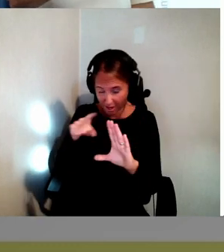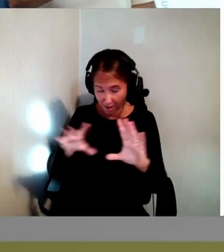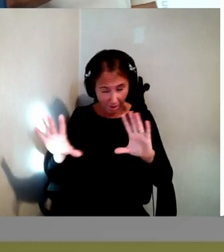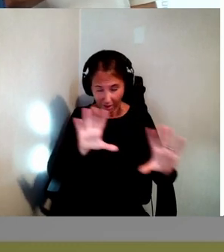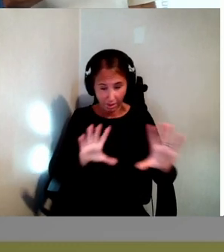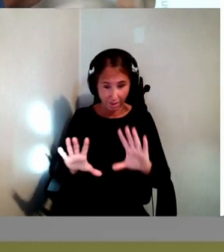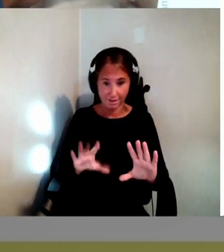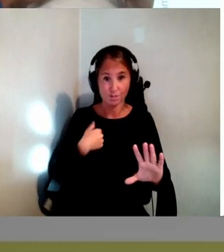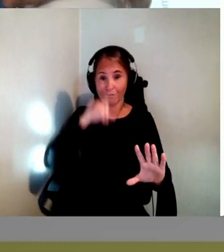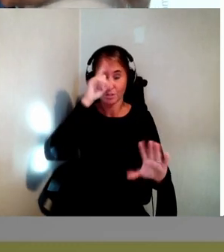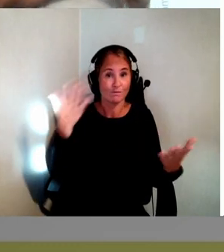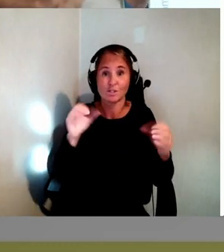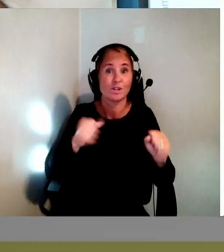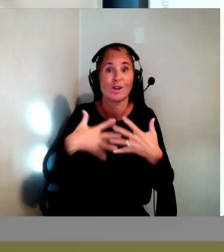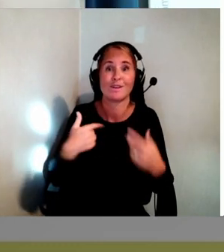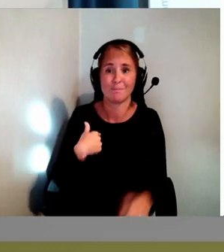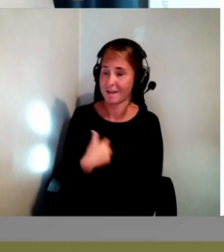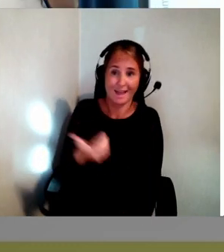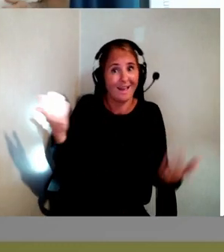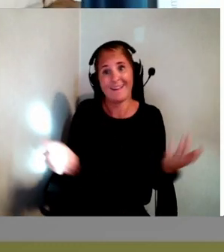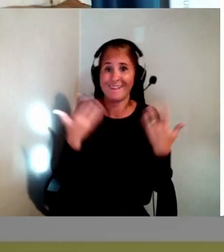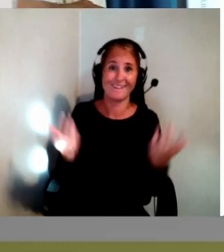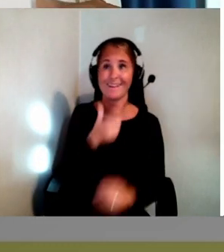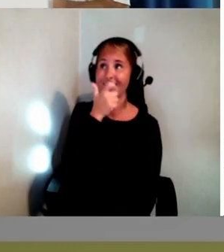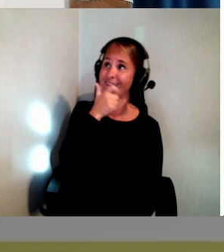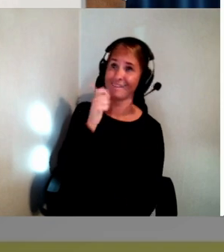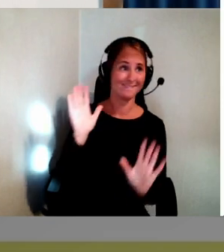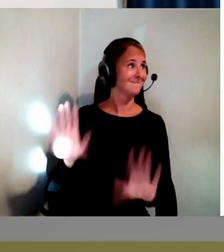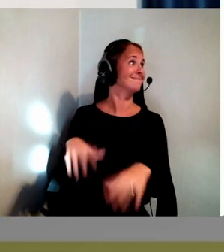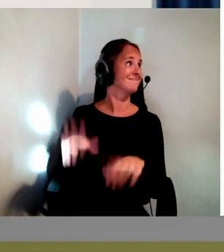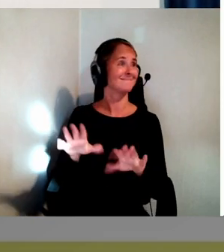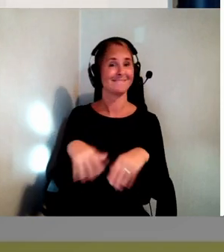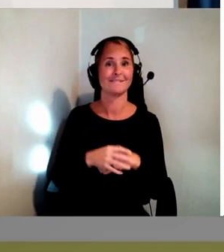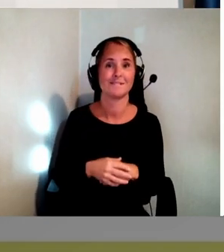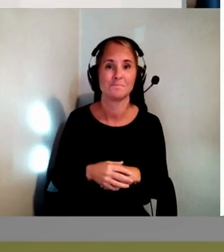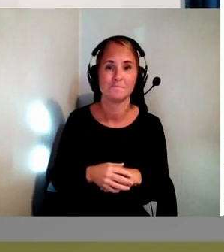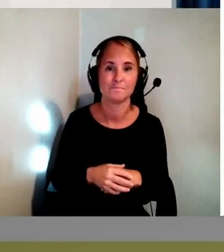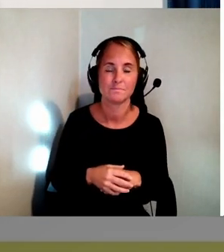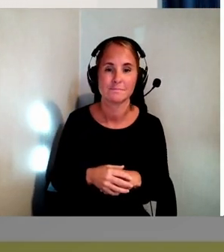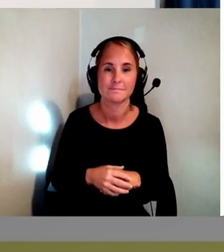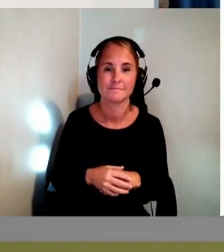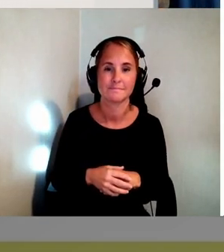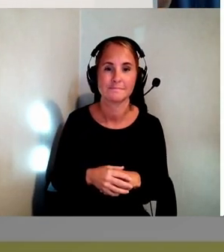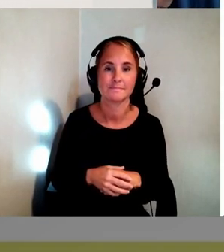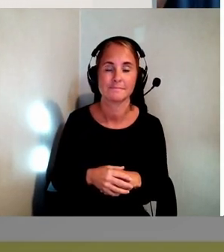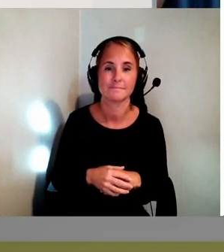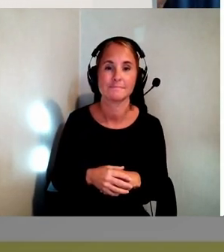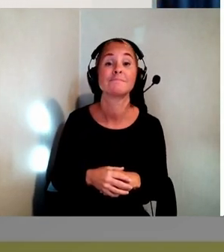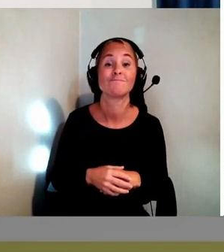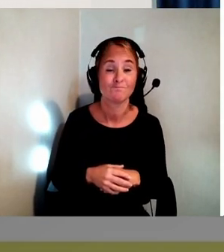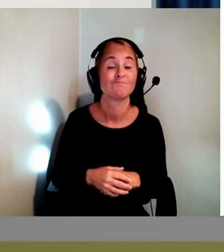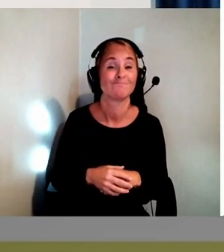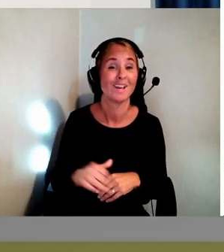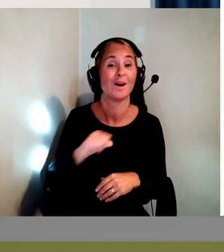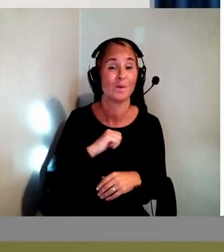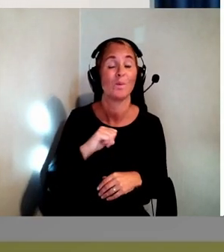absolut inte vad jag ska göra så jag bara he jag låsas som ingenting ehm just det Det var kul att det